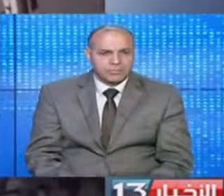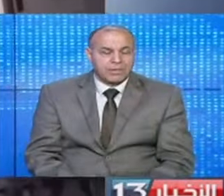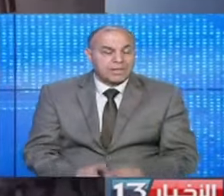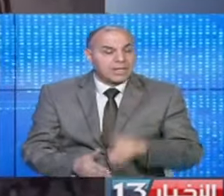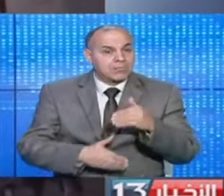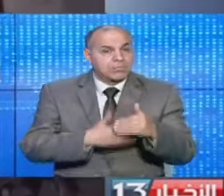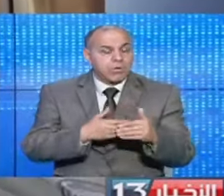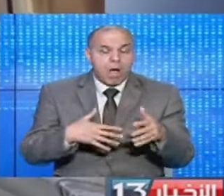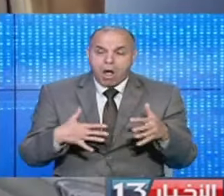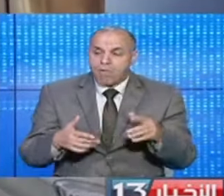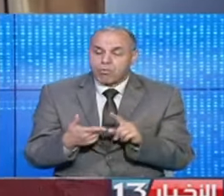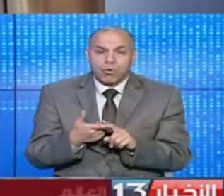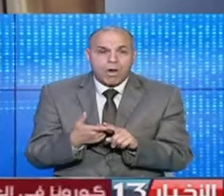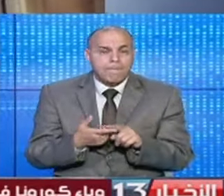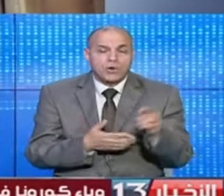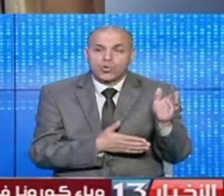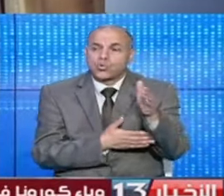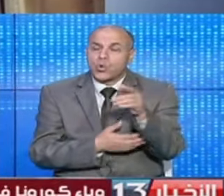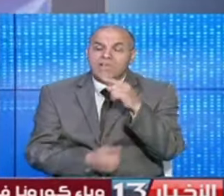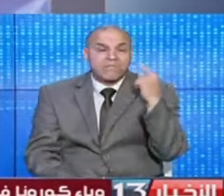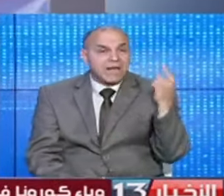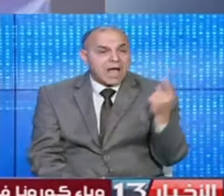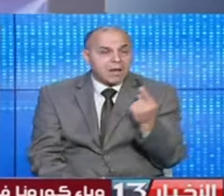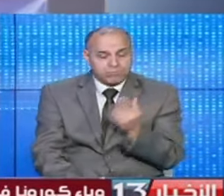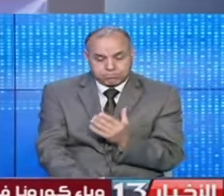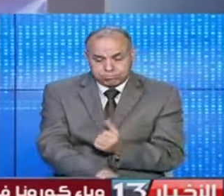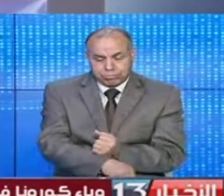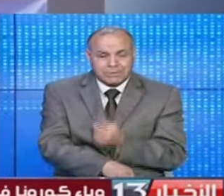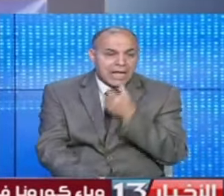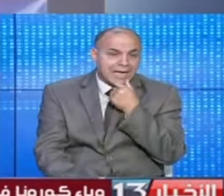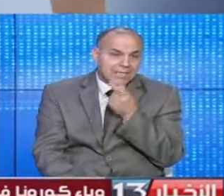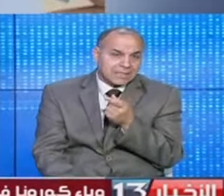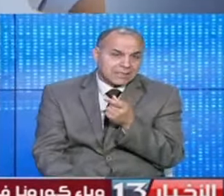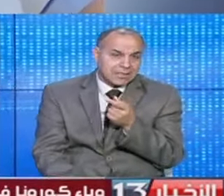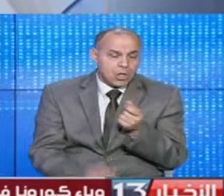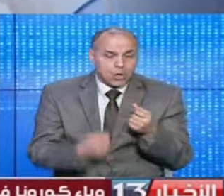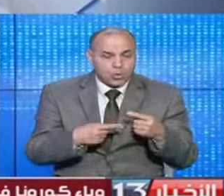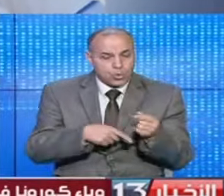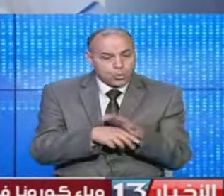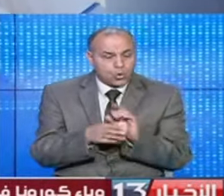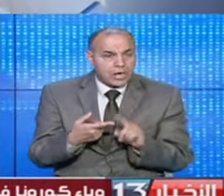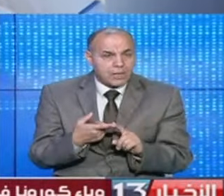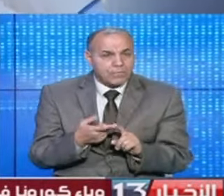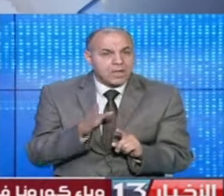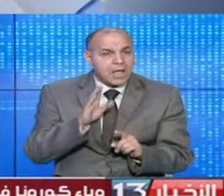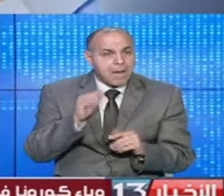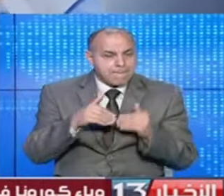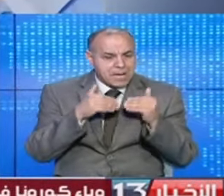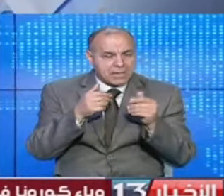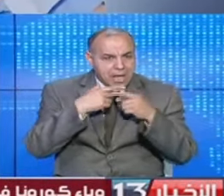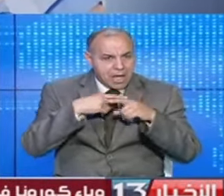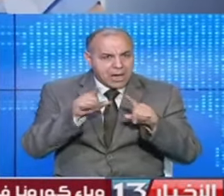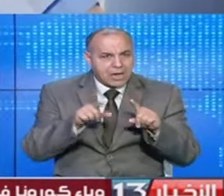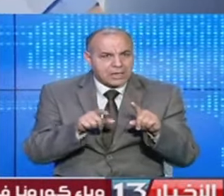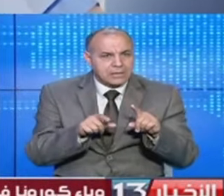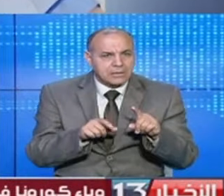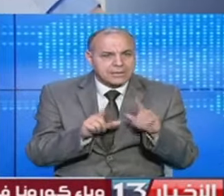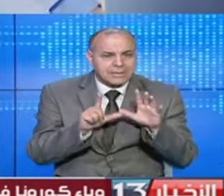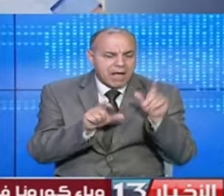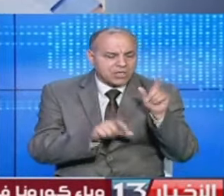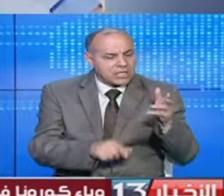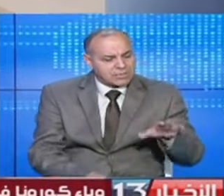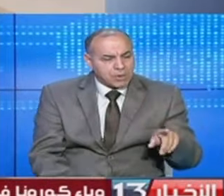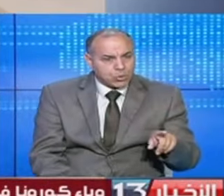تتنامى المخاوف في عدد من دول العالم من تلقيح أسترازينيكا المضاد لفيروس كورونا، خاصة بعد إعلان وفاة